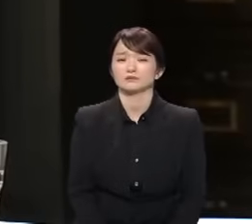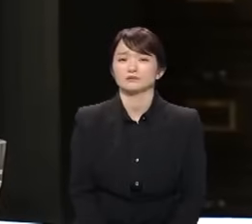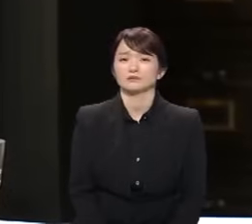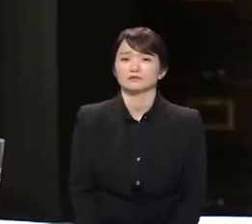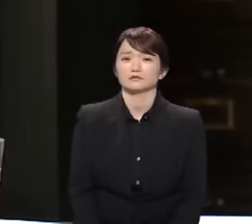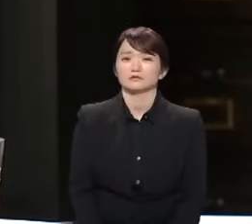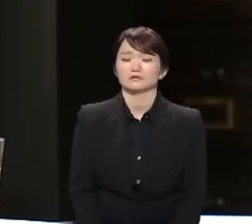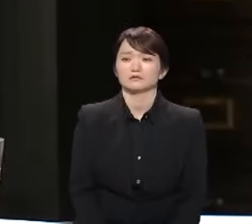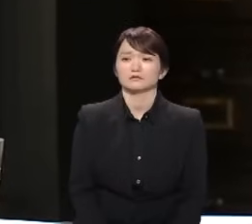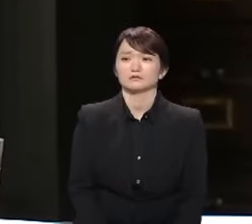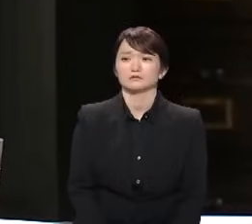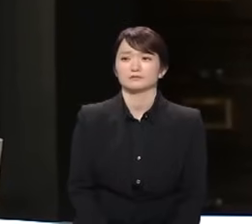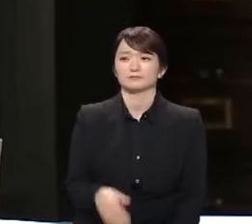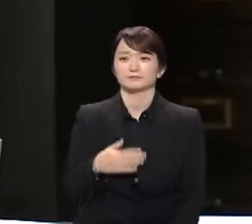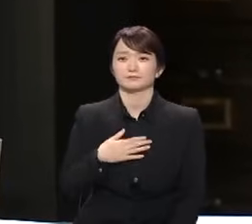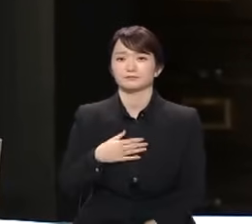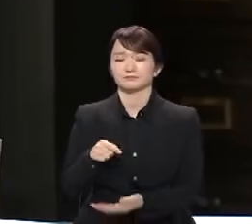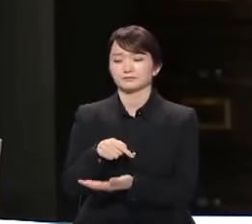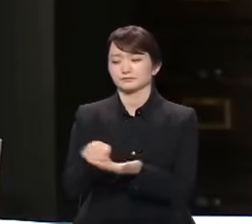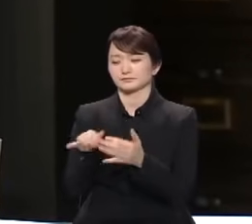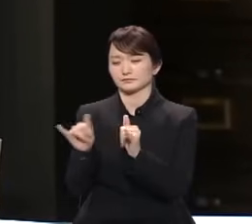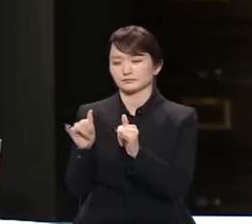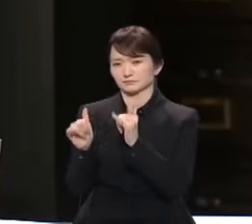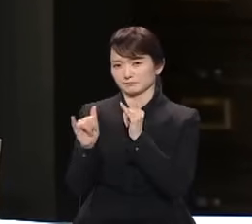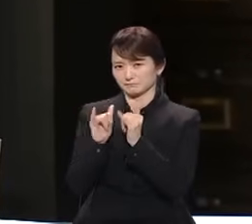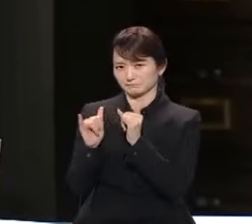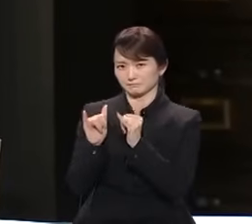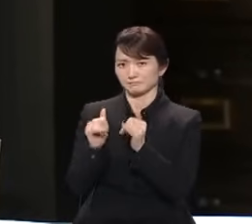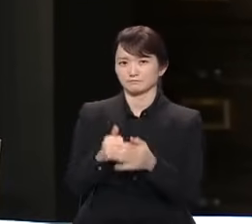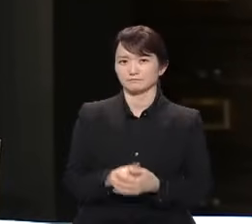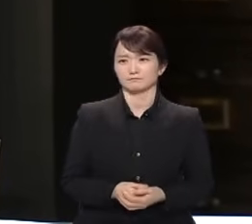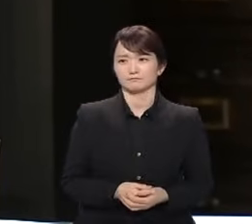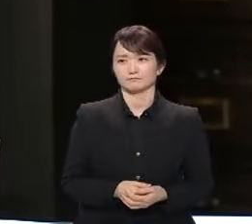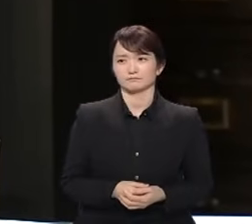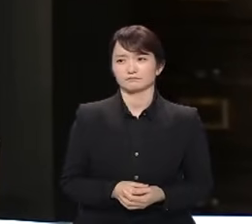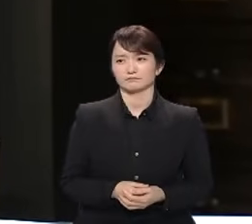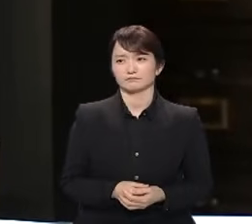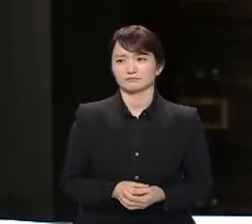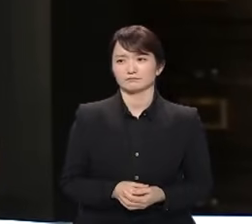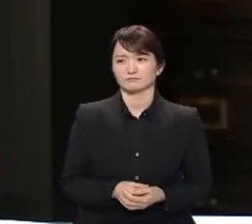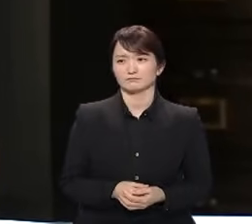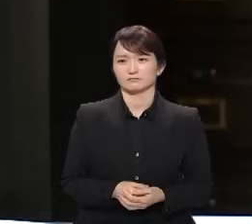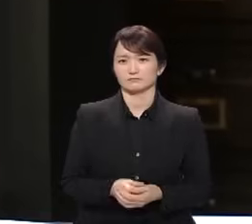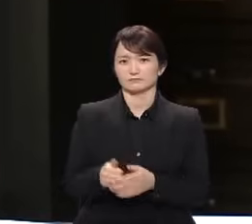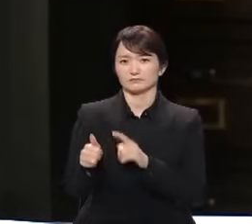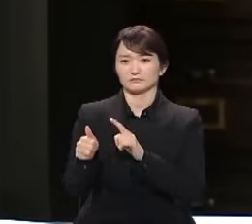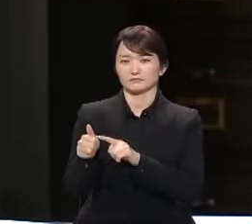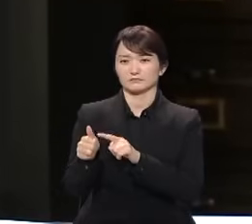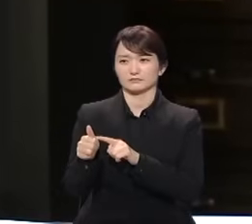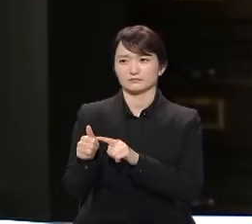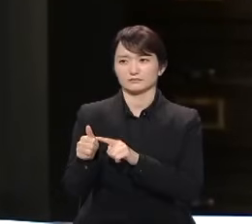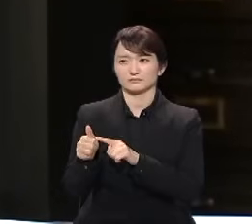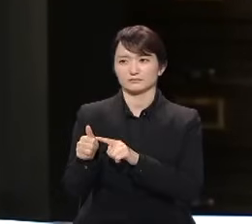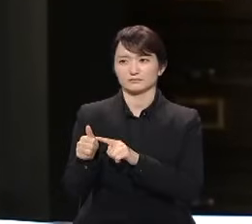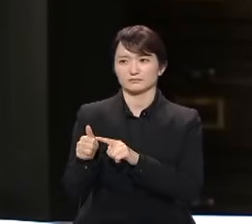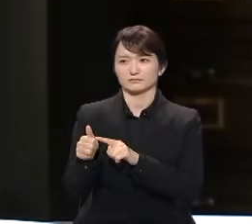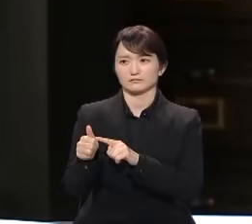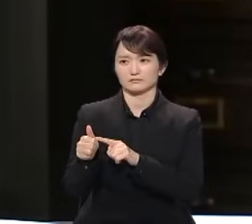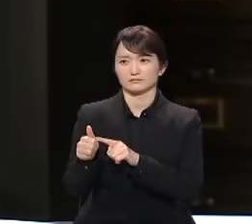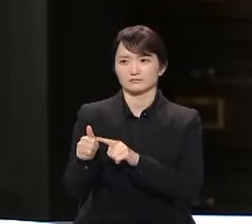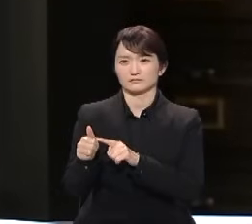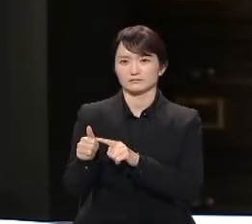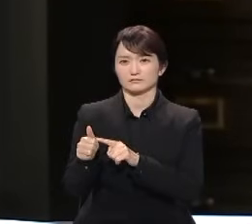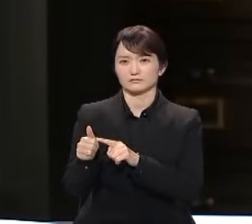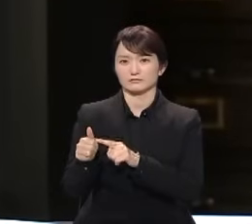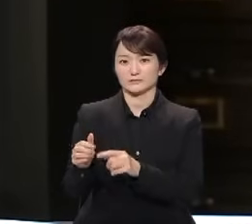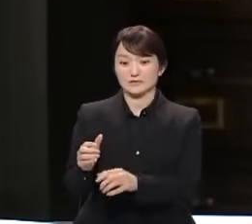제가 이 피해자분하고 교수님 통화를 했었는데요. 네. 극단적인 선택을 네. 막 진짜 그